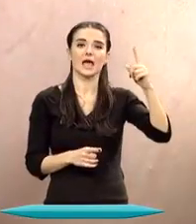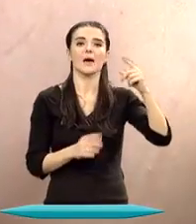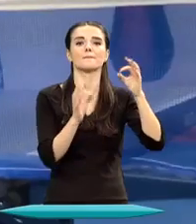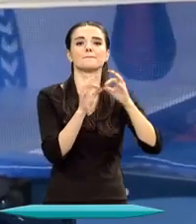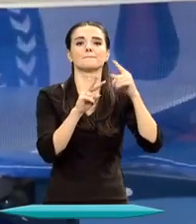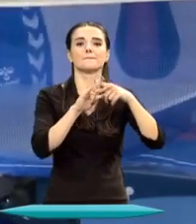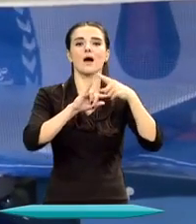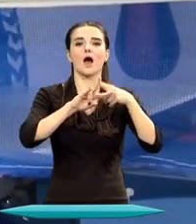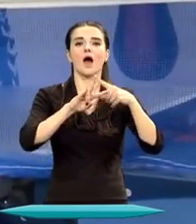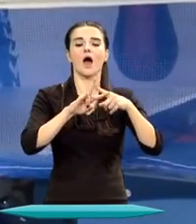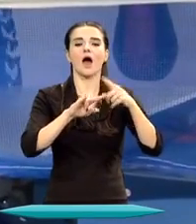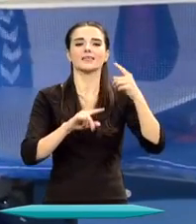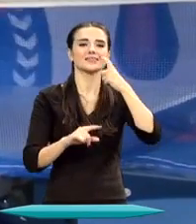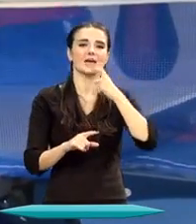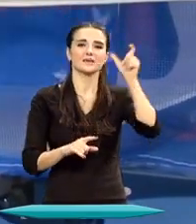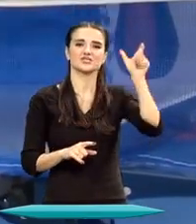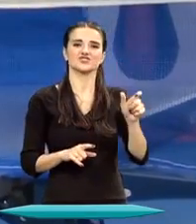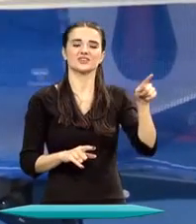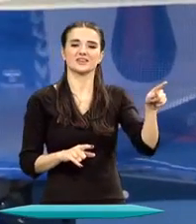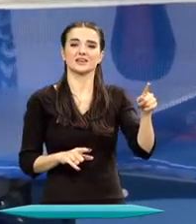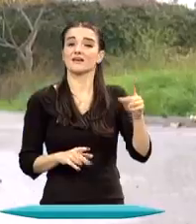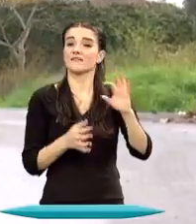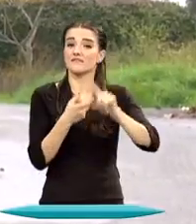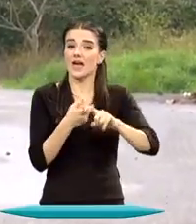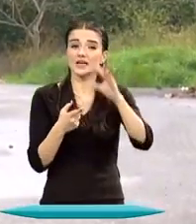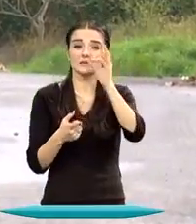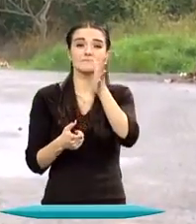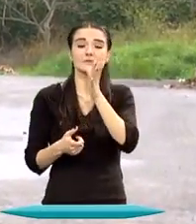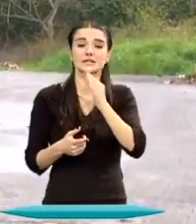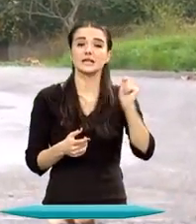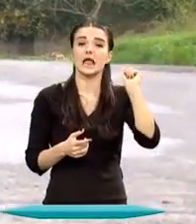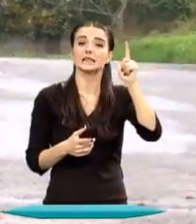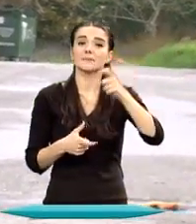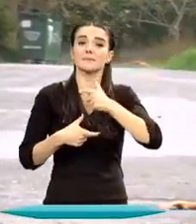Demirci. Ve kim bilir geleceğin milli takım